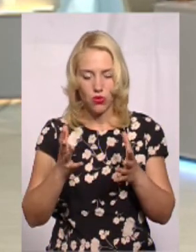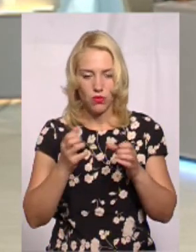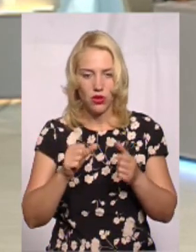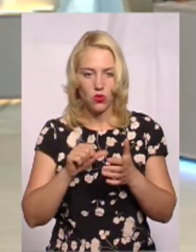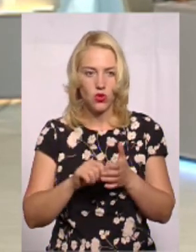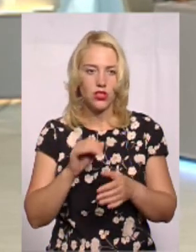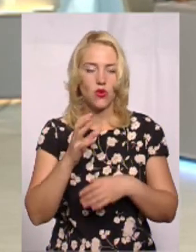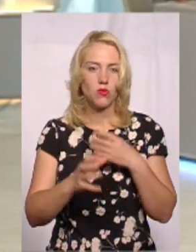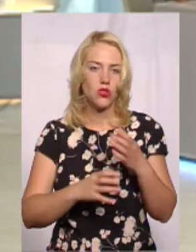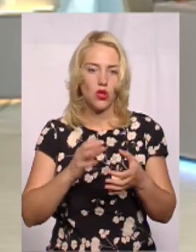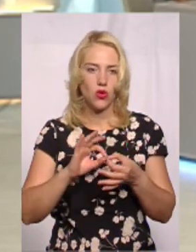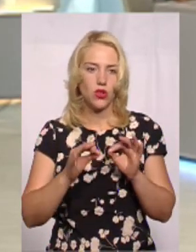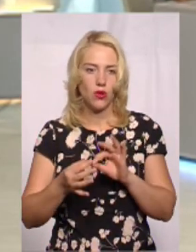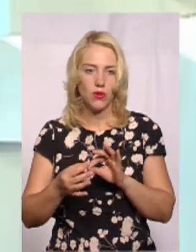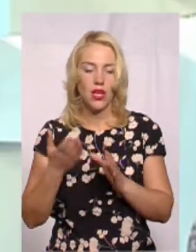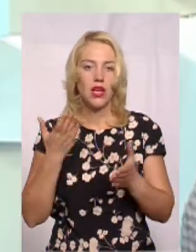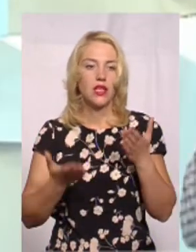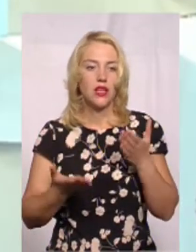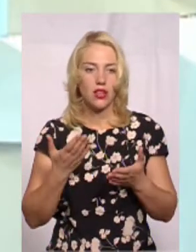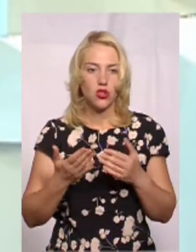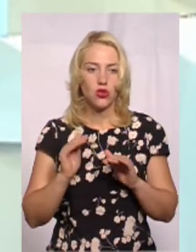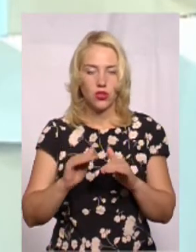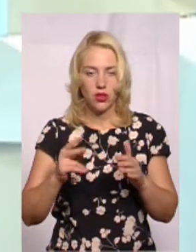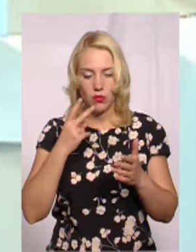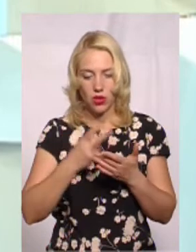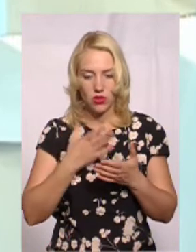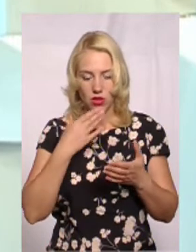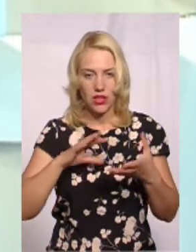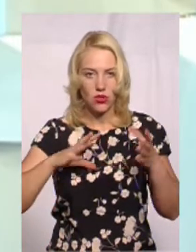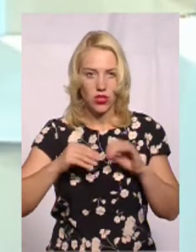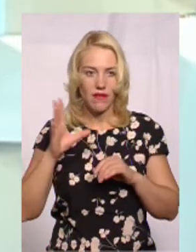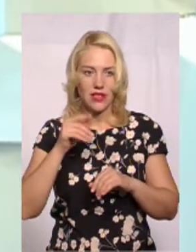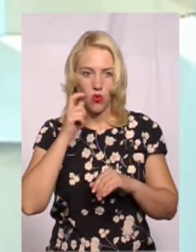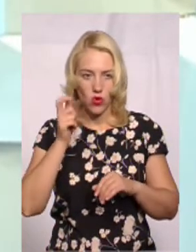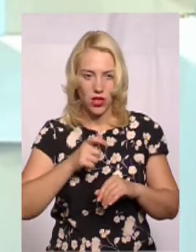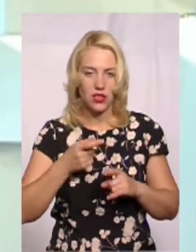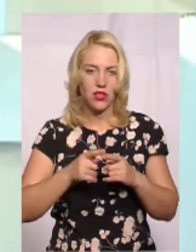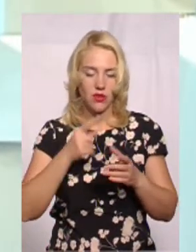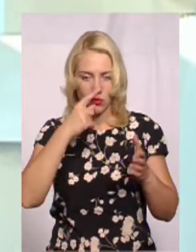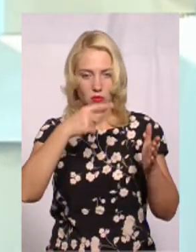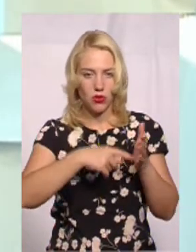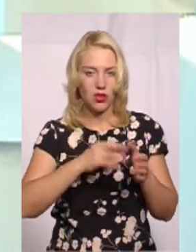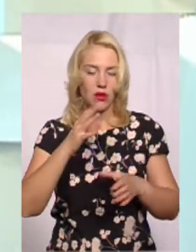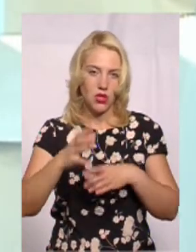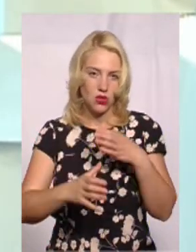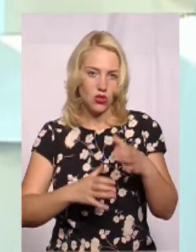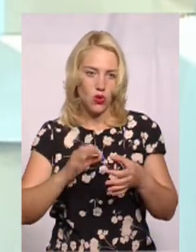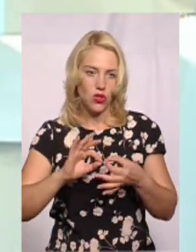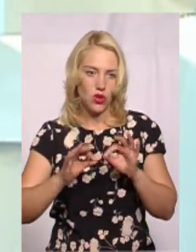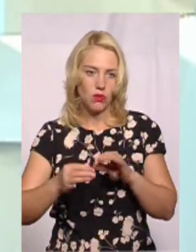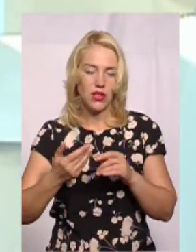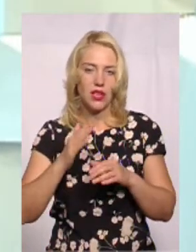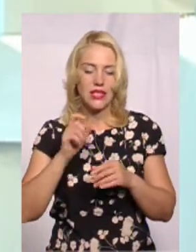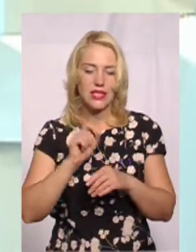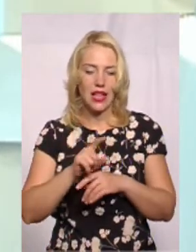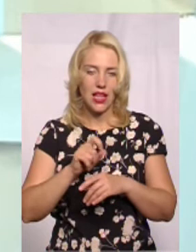участь у міжнародній олімпіаді? Ну, якщо вони покажуть хороший результат на всеукраїнській, вони тоді попадуть на міжнародну. Тобто